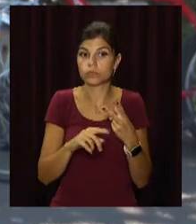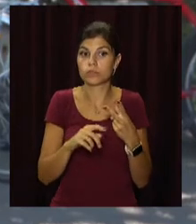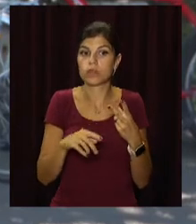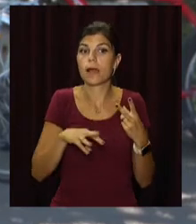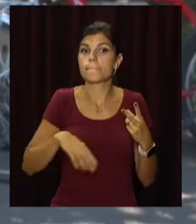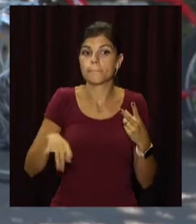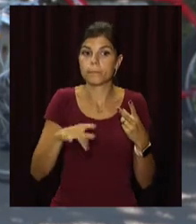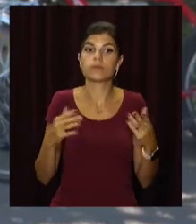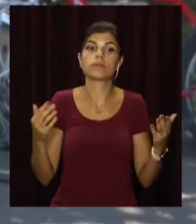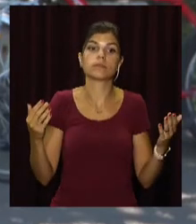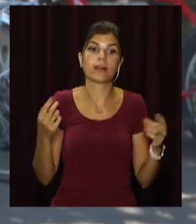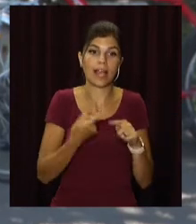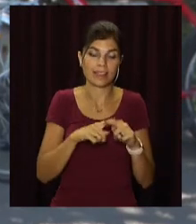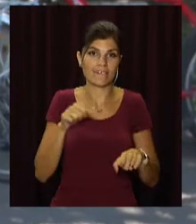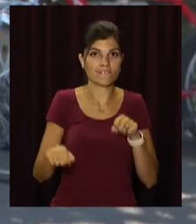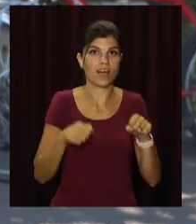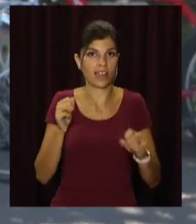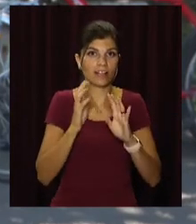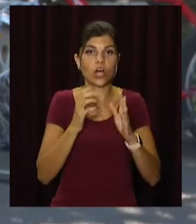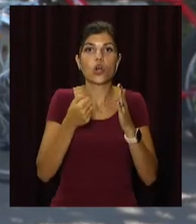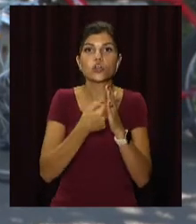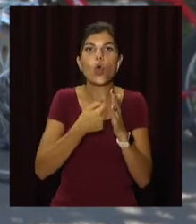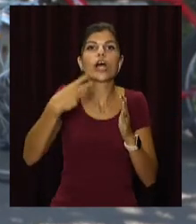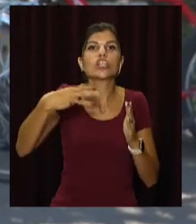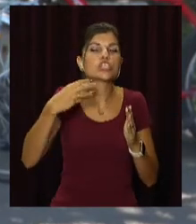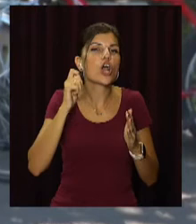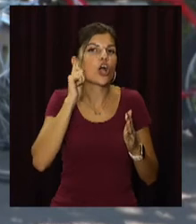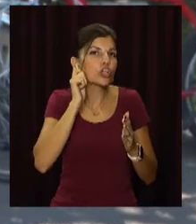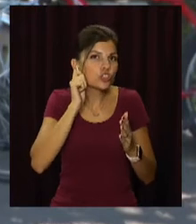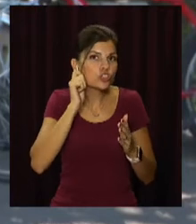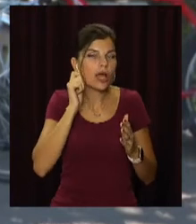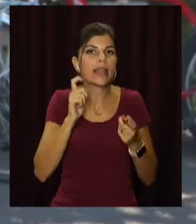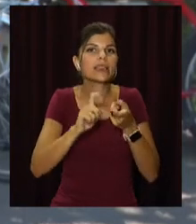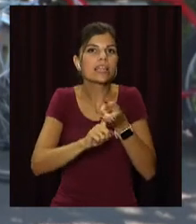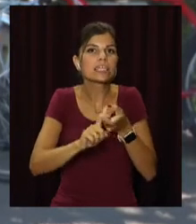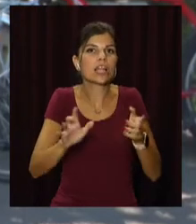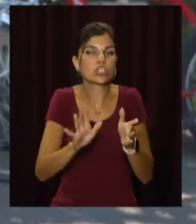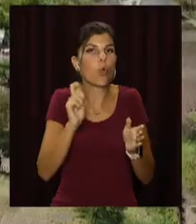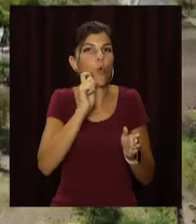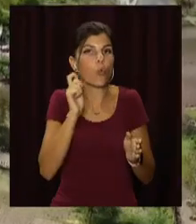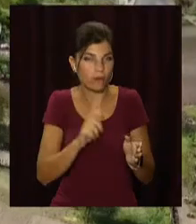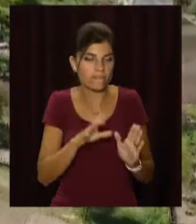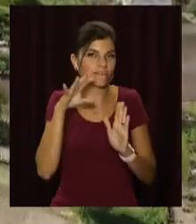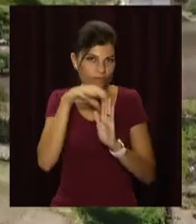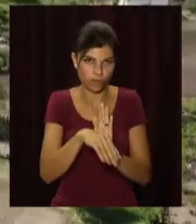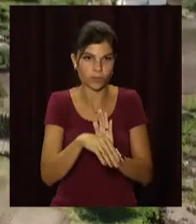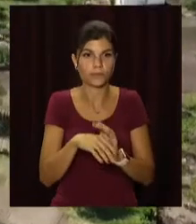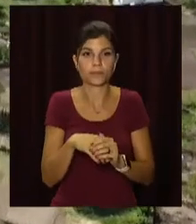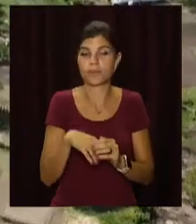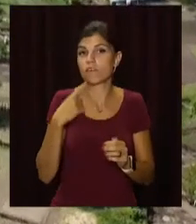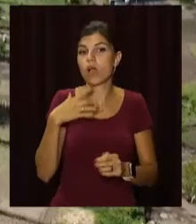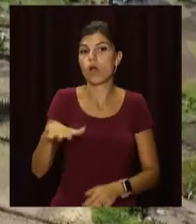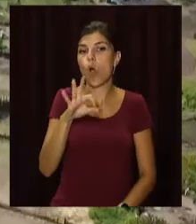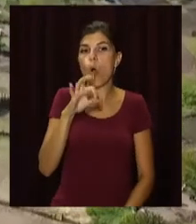ми приурочуємо цей велопробіг до 30-річчя Незалежності України. Обухівська територіальна